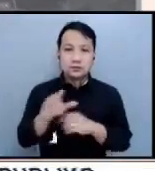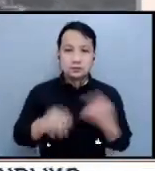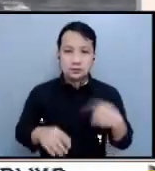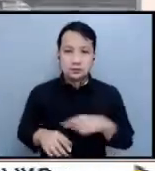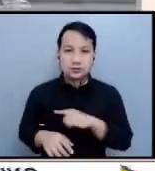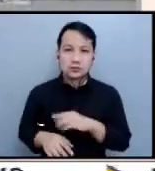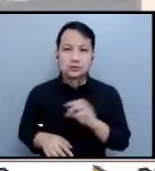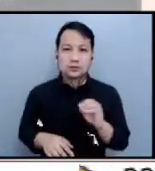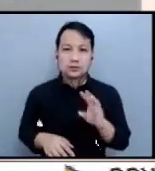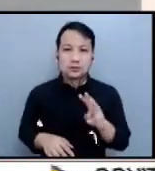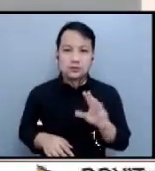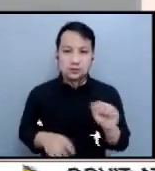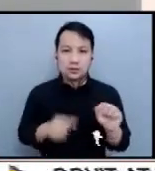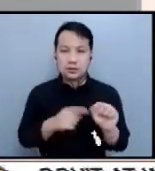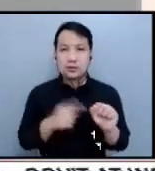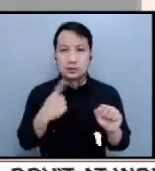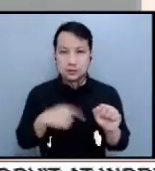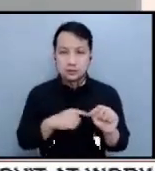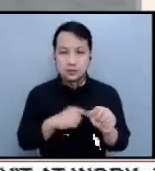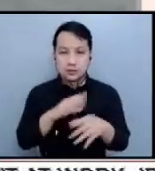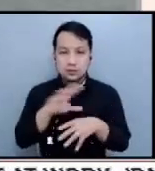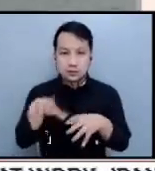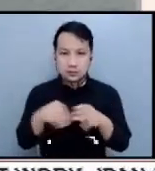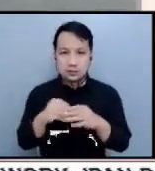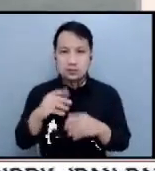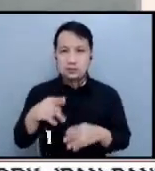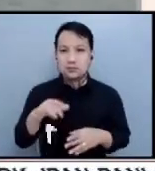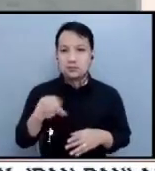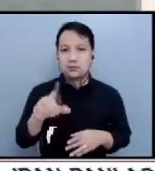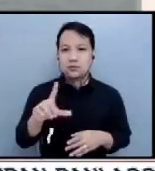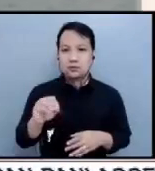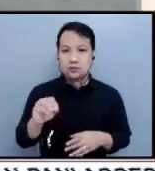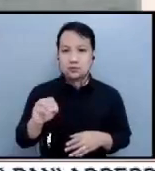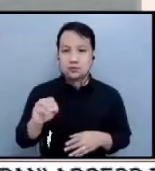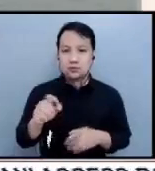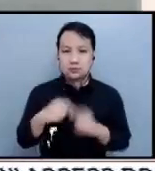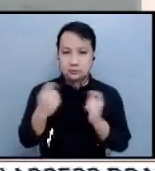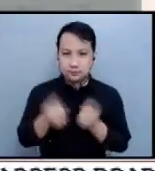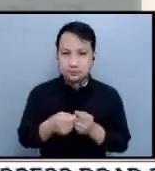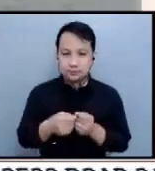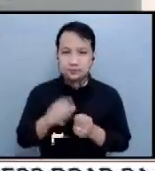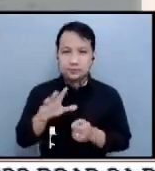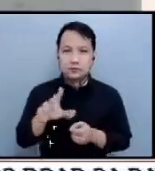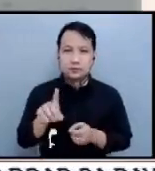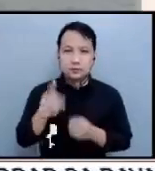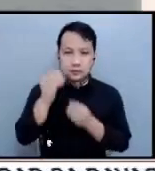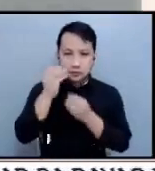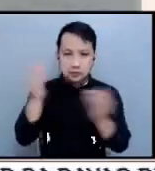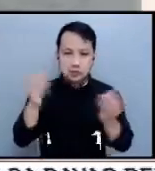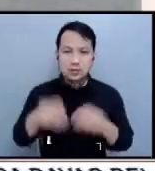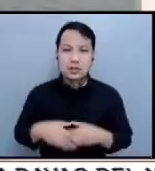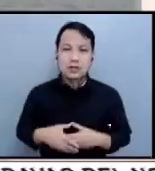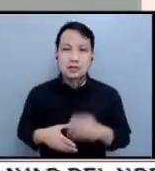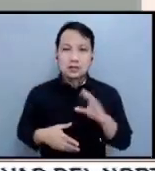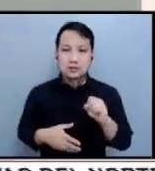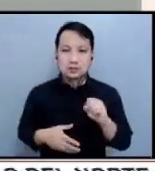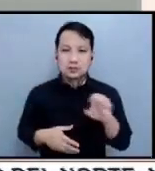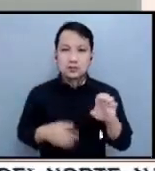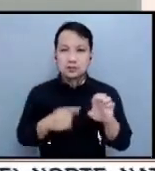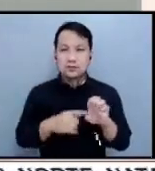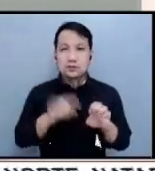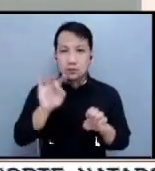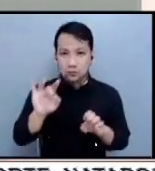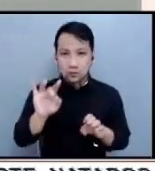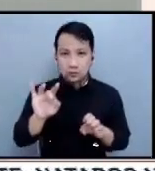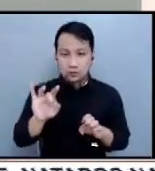bahagi ng Polo, Dole Polo team. Merong 41 cases, and of the 41 cases, 8 ang nasa